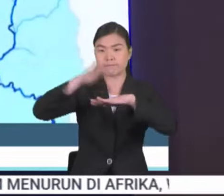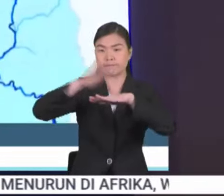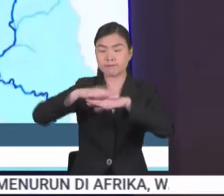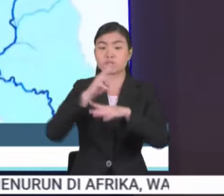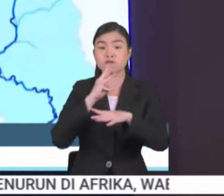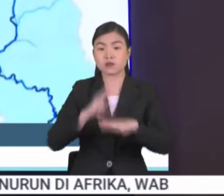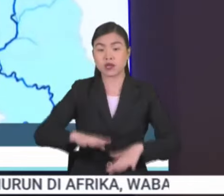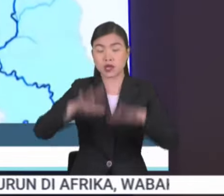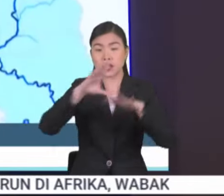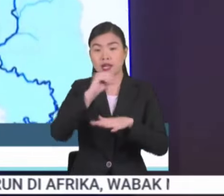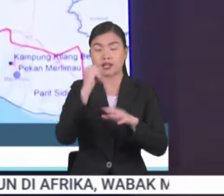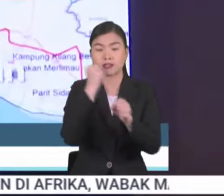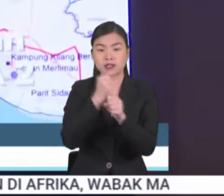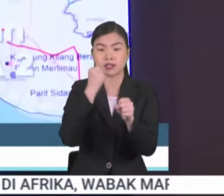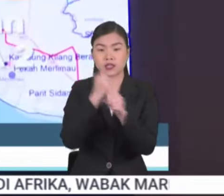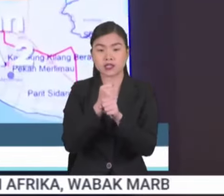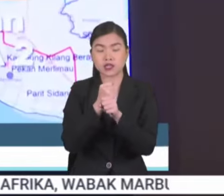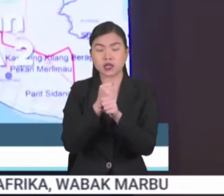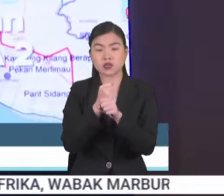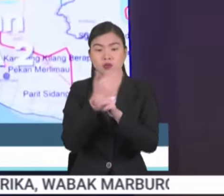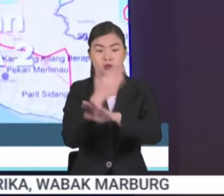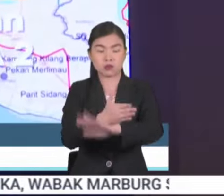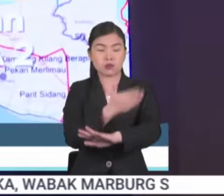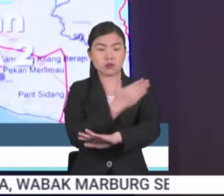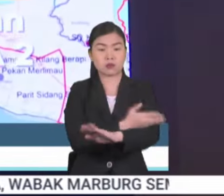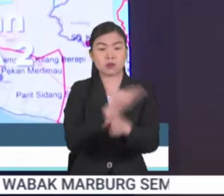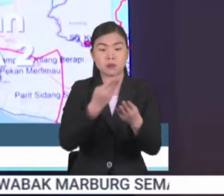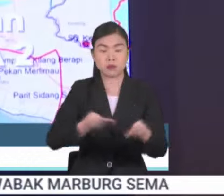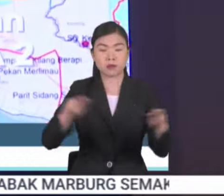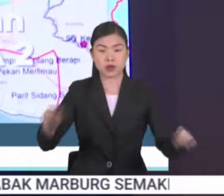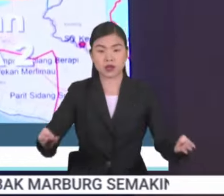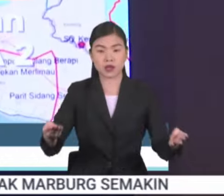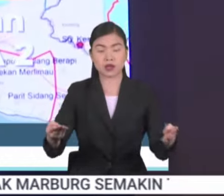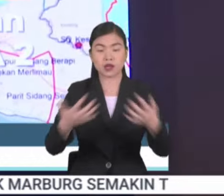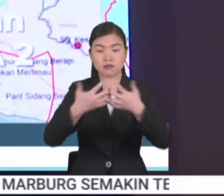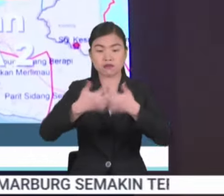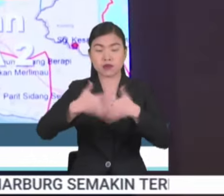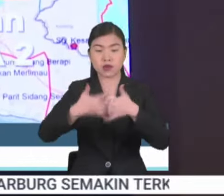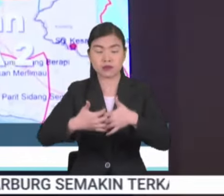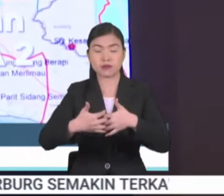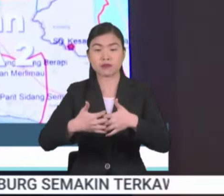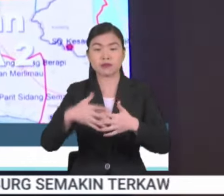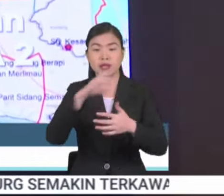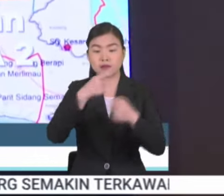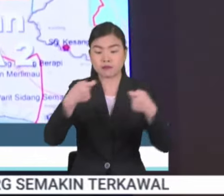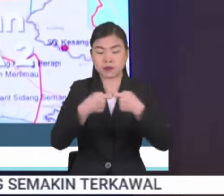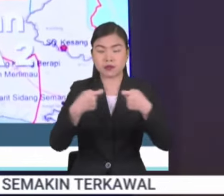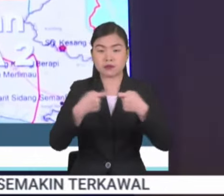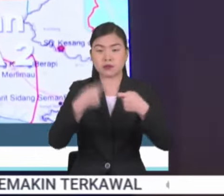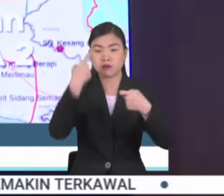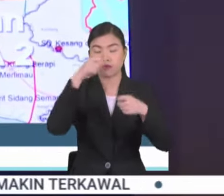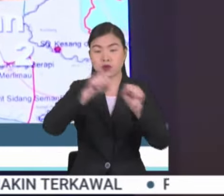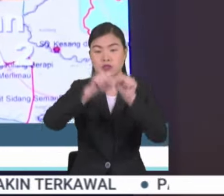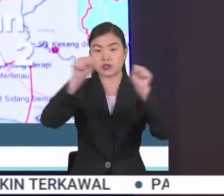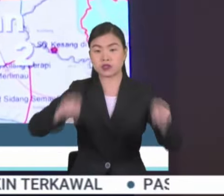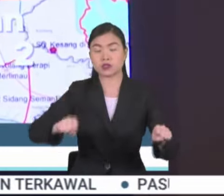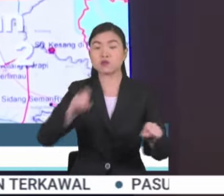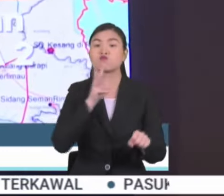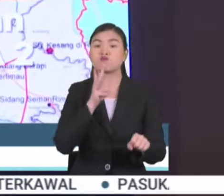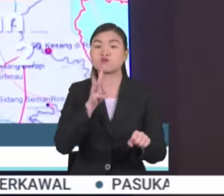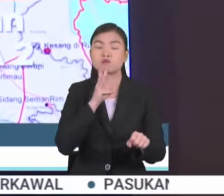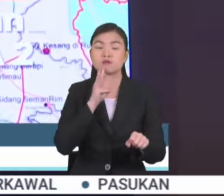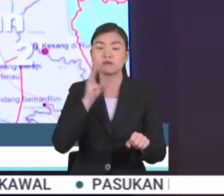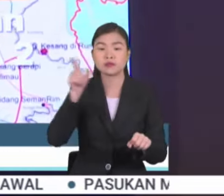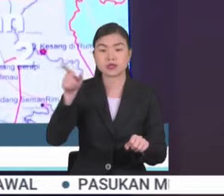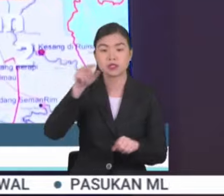serta kerja-kerja pemasangan dan naik taraf peralatan mekanikal dan elektrikal bagi stesen rangkaian hidrologi